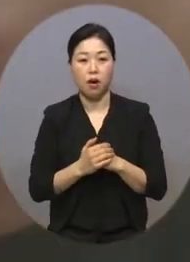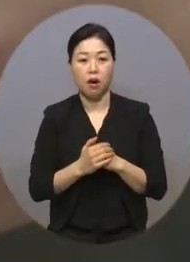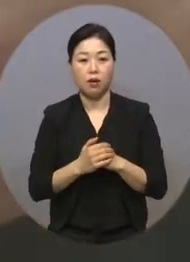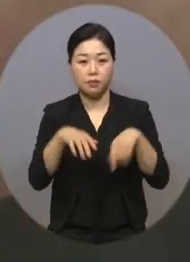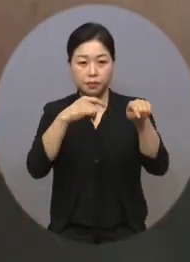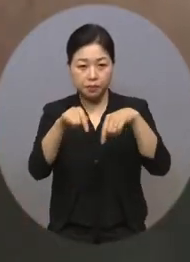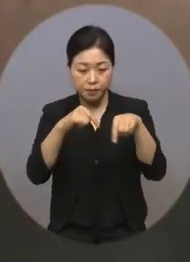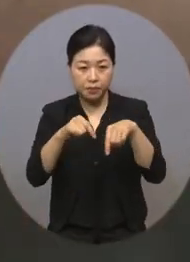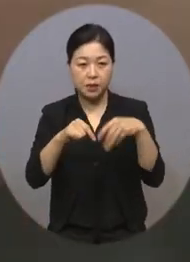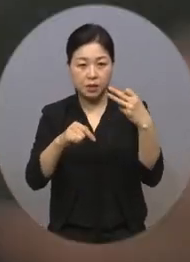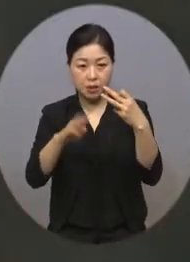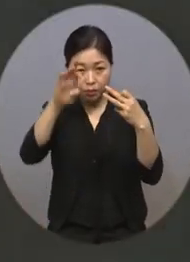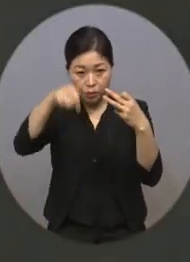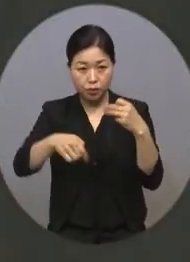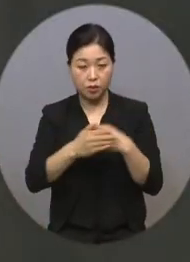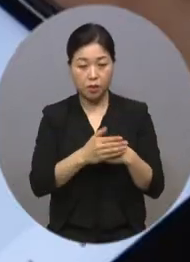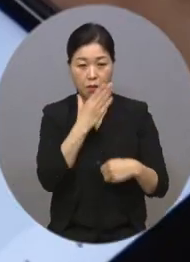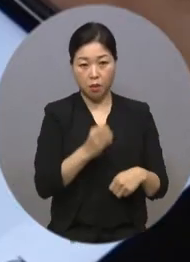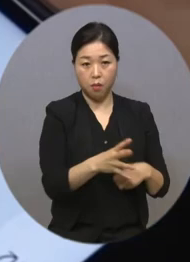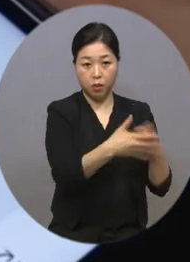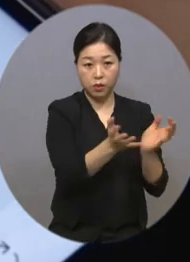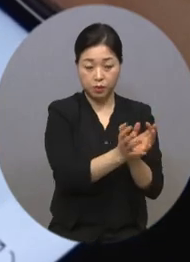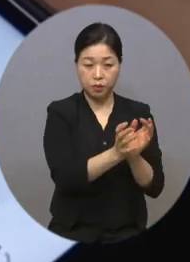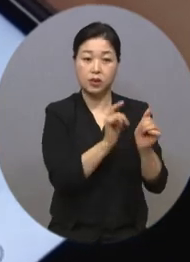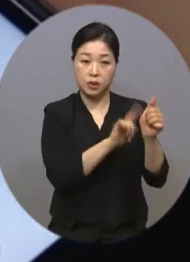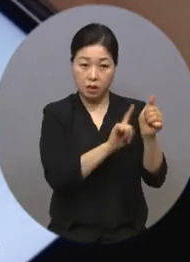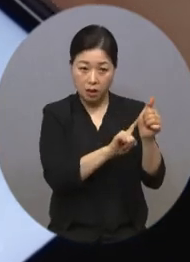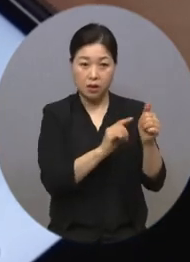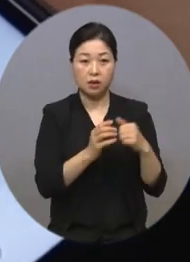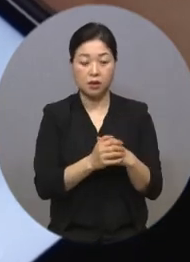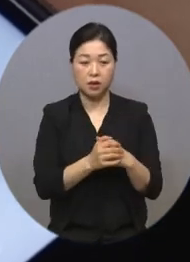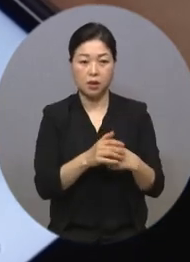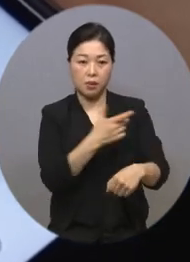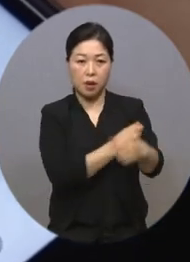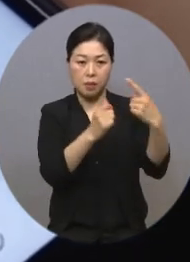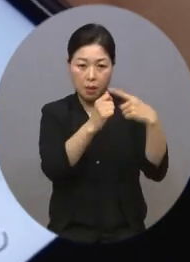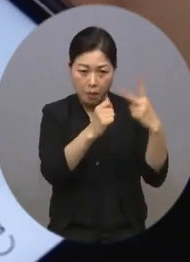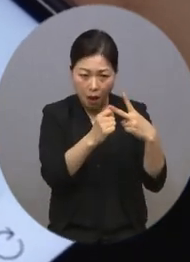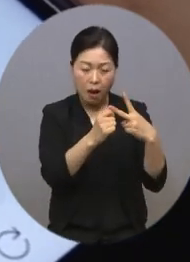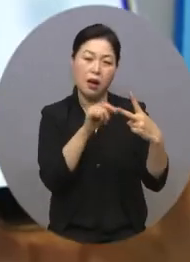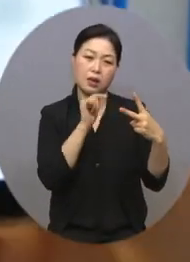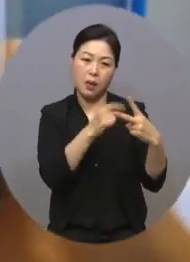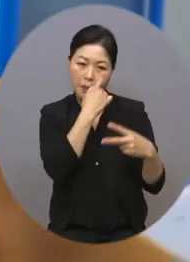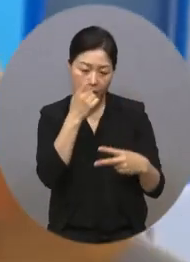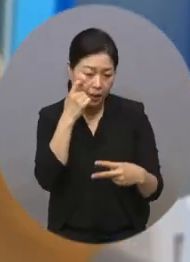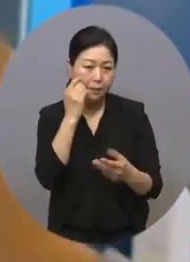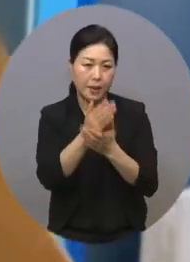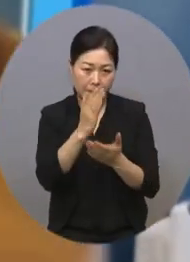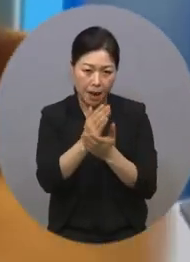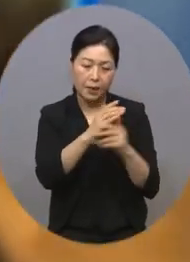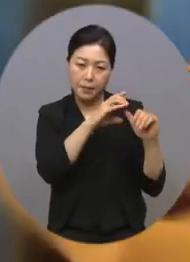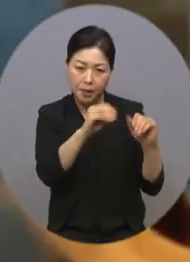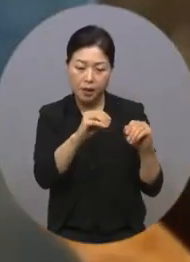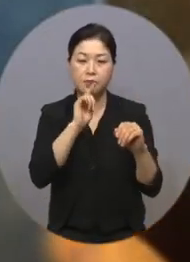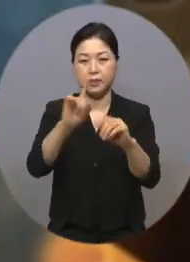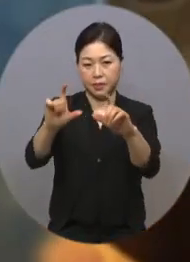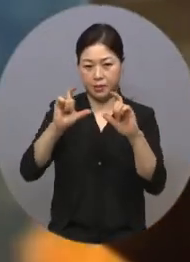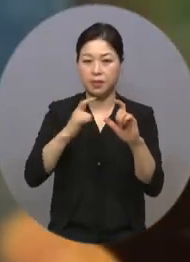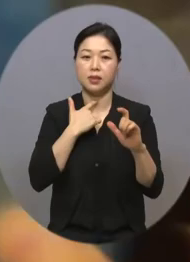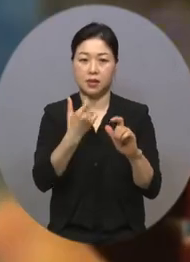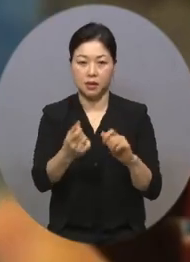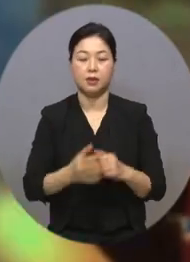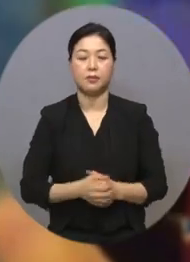보건복지부 장관을 대상으로 한 방역 패스 집행정지 신청을 기각했습니다 복지 tv 뉴스 2 가